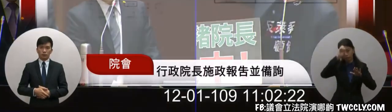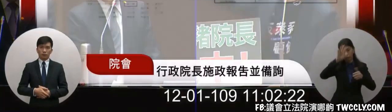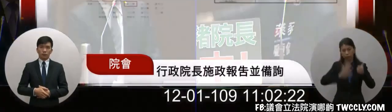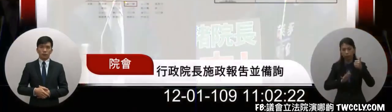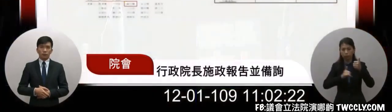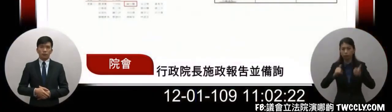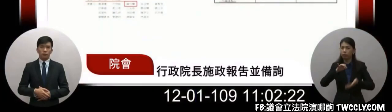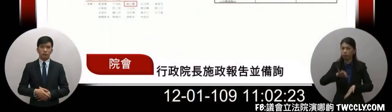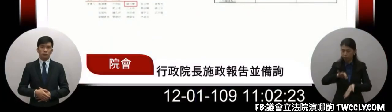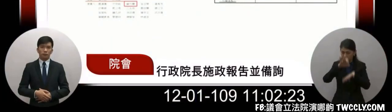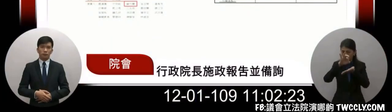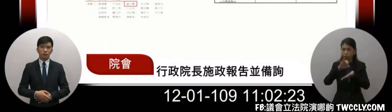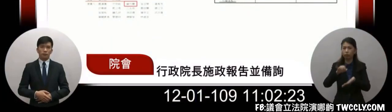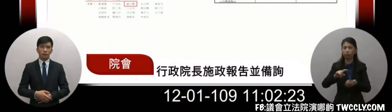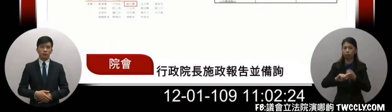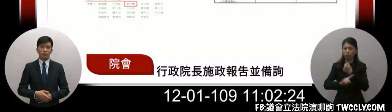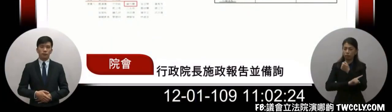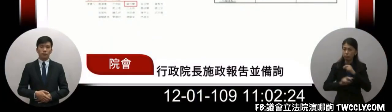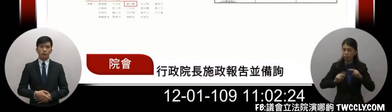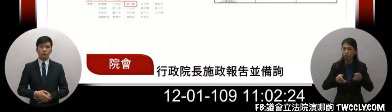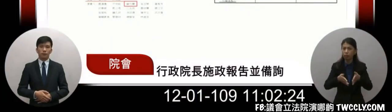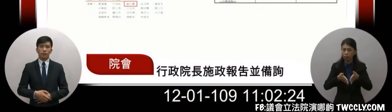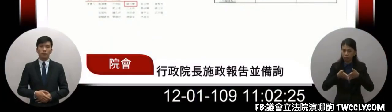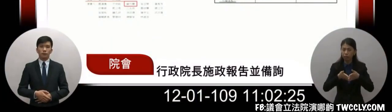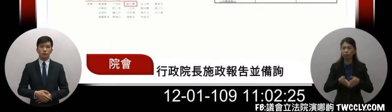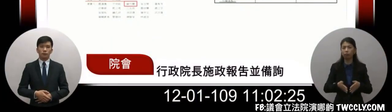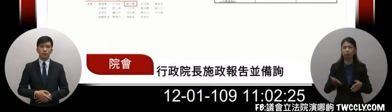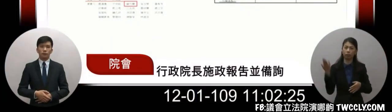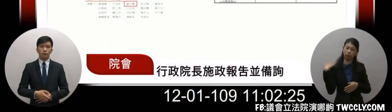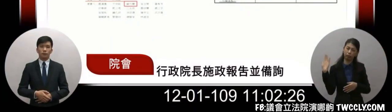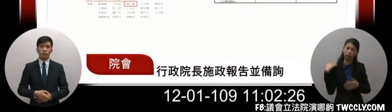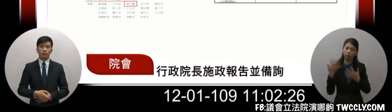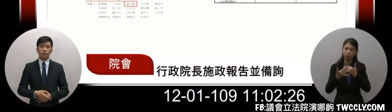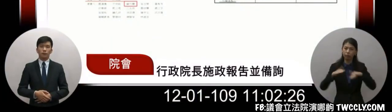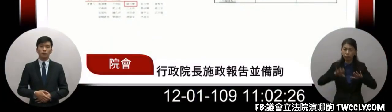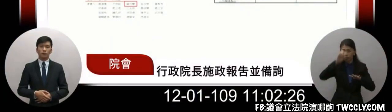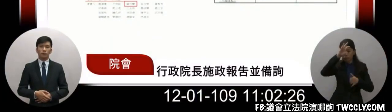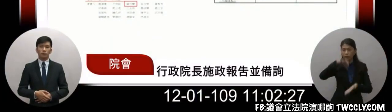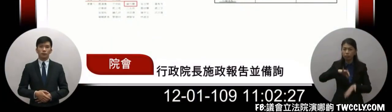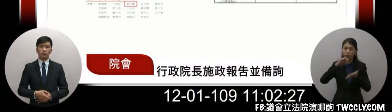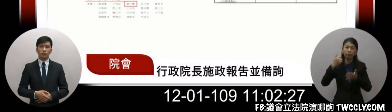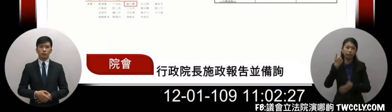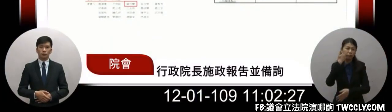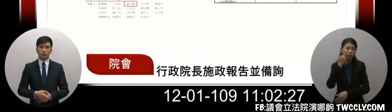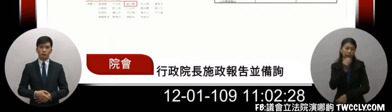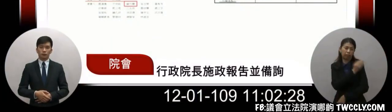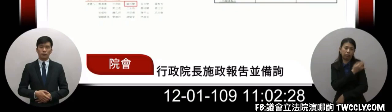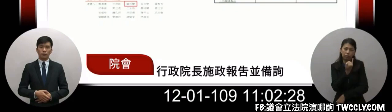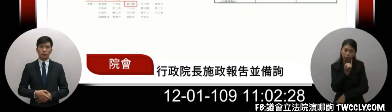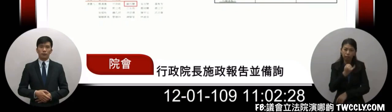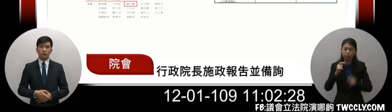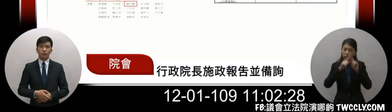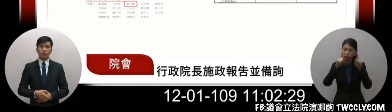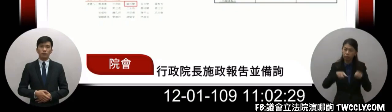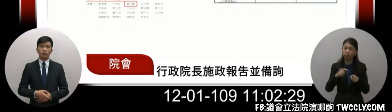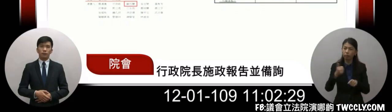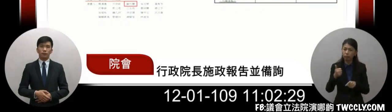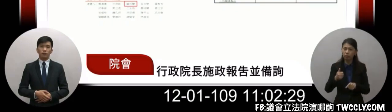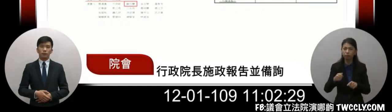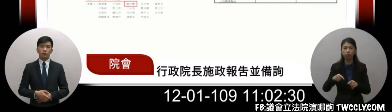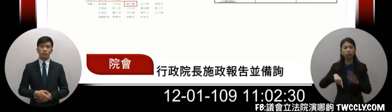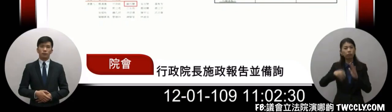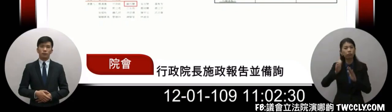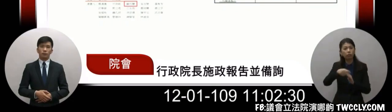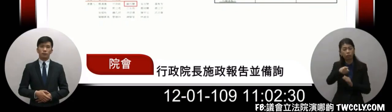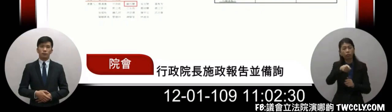所提出来的修正案，当时的民进党委员提案人有陈廷飞、有庄瑞雄，而当时院长